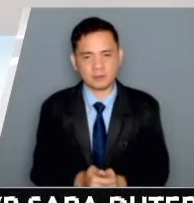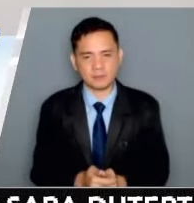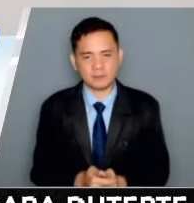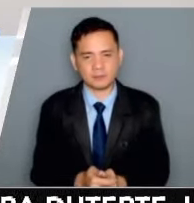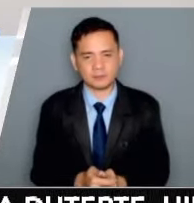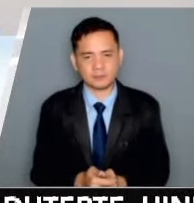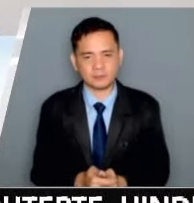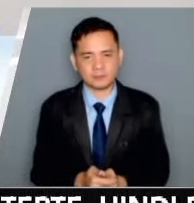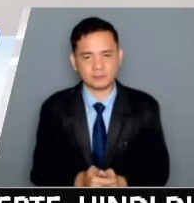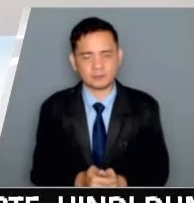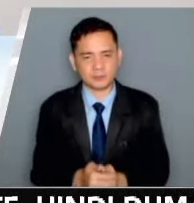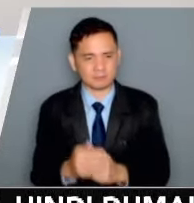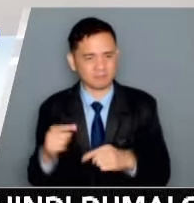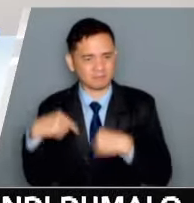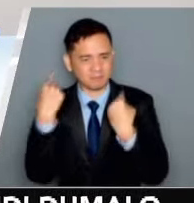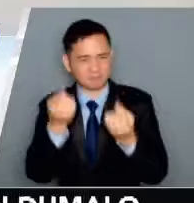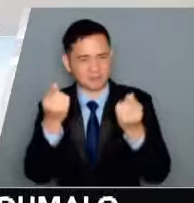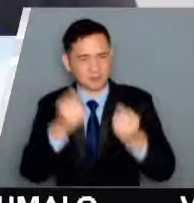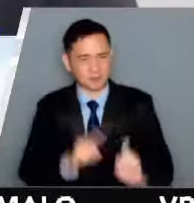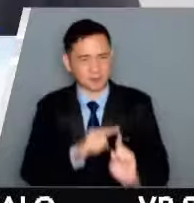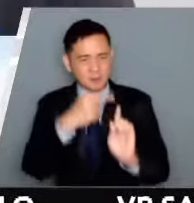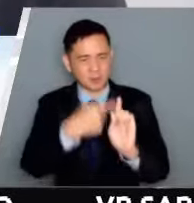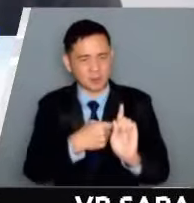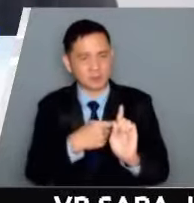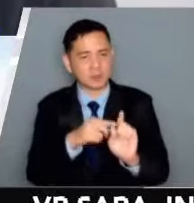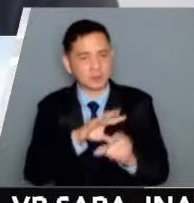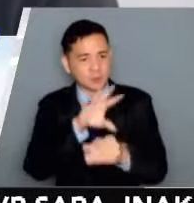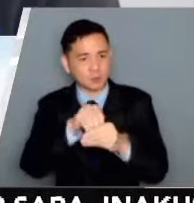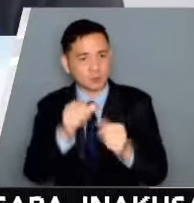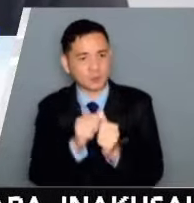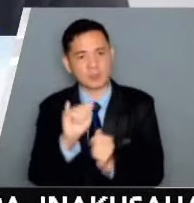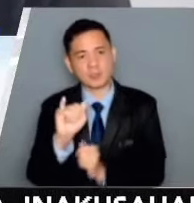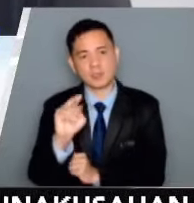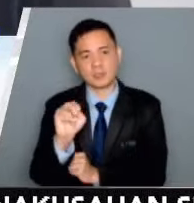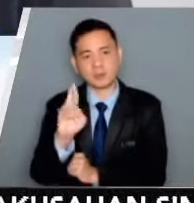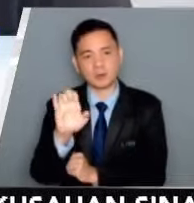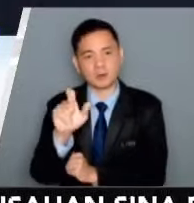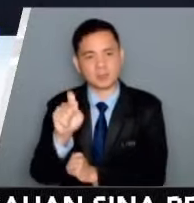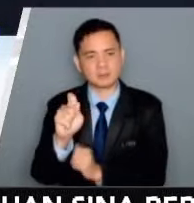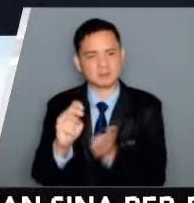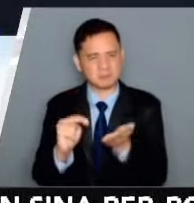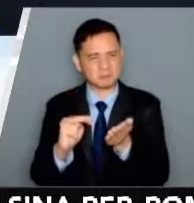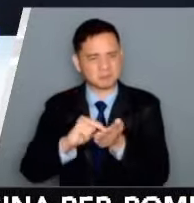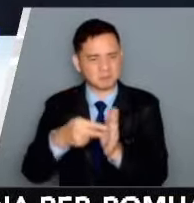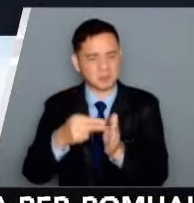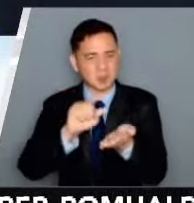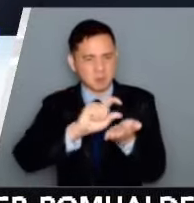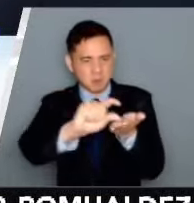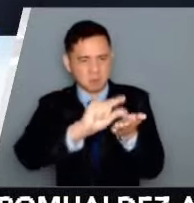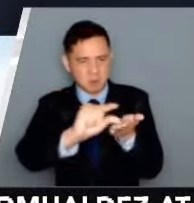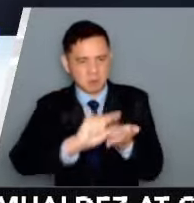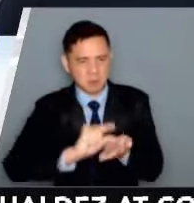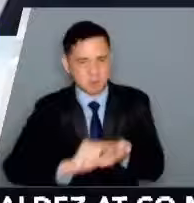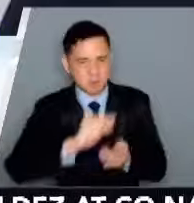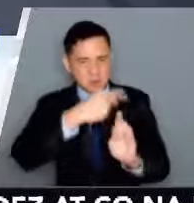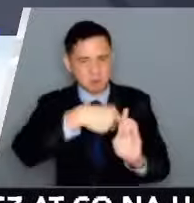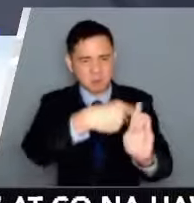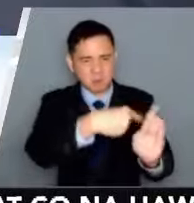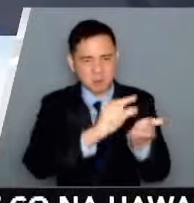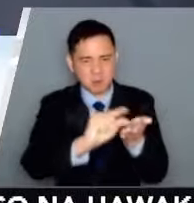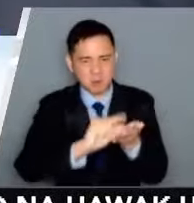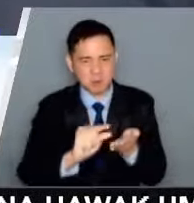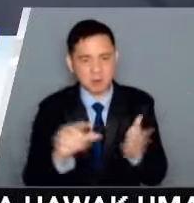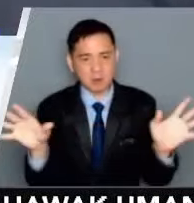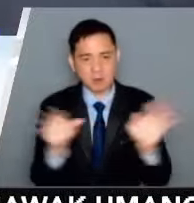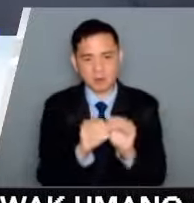buwan kasama ang interest hanggang sa bigla na lang daw mawawala ang mga suspect ayon sa pulisya humigit kumulang sa PH milyong pis raw ang nakulimbat ng